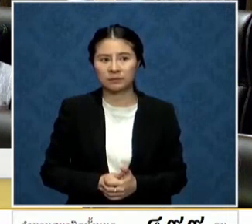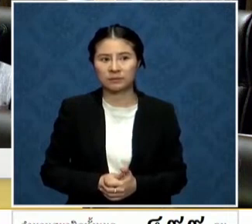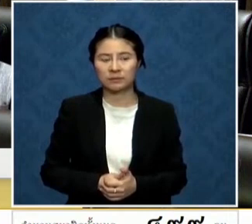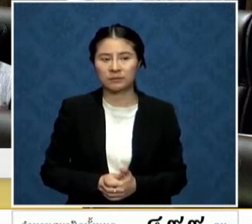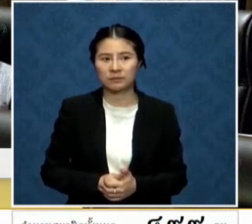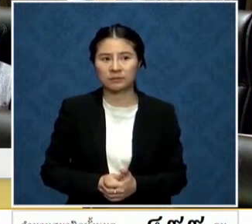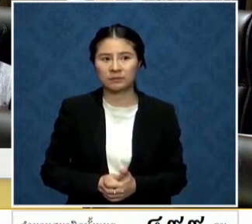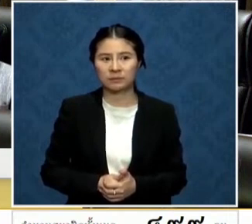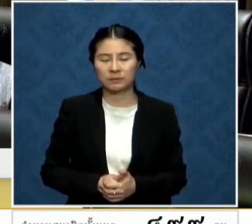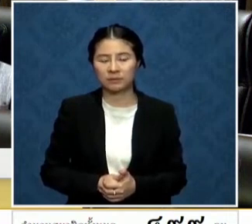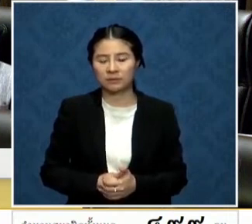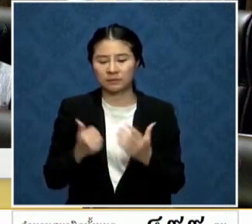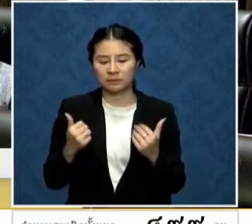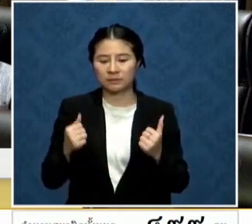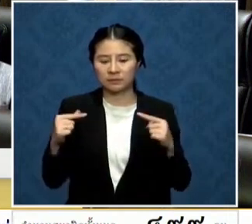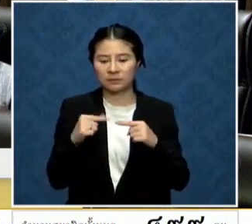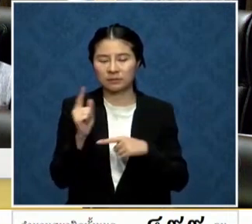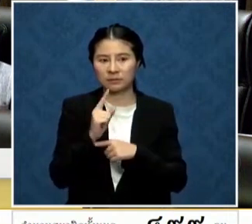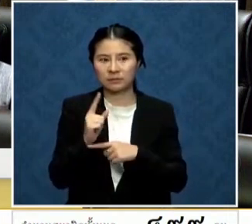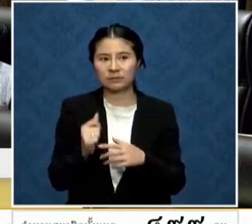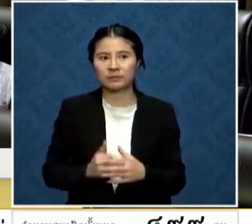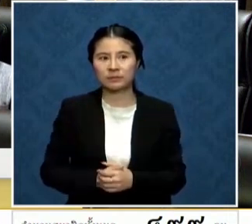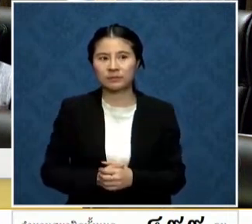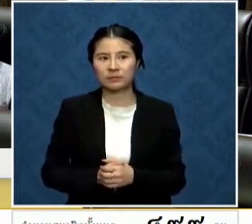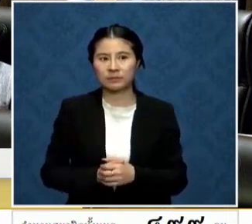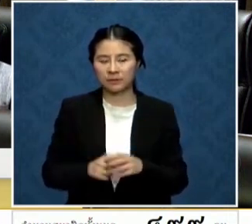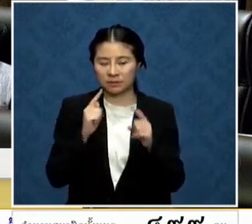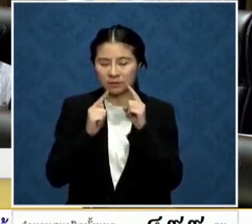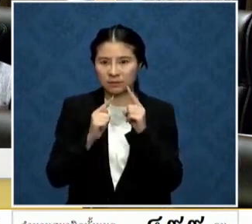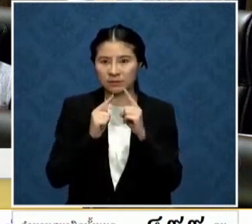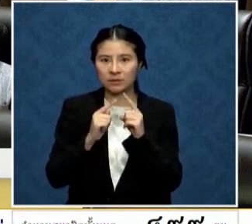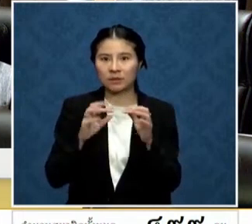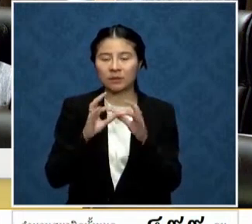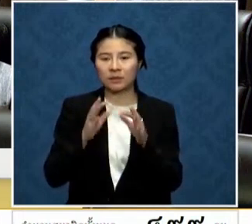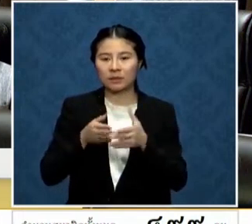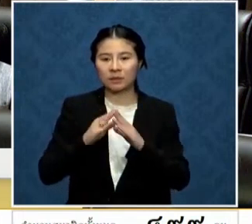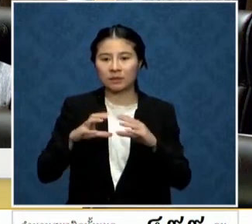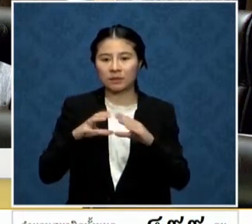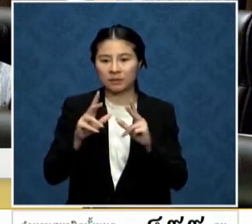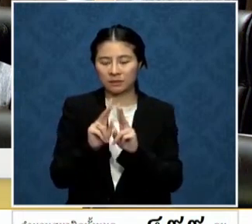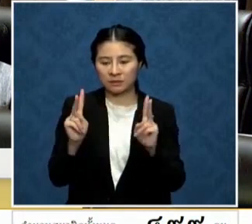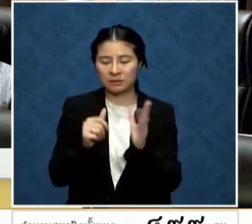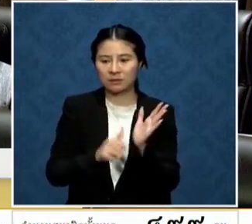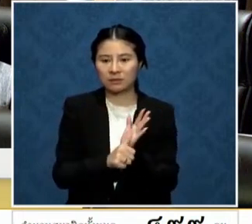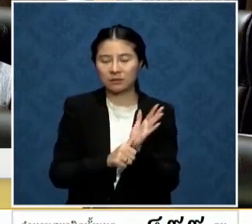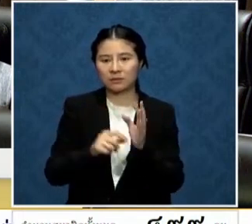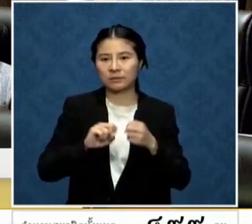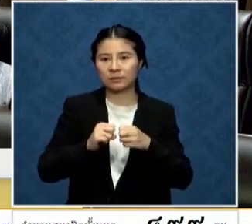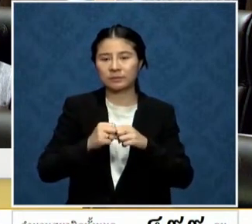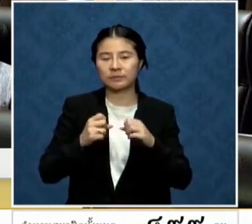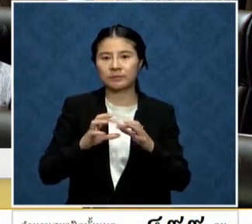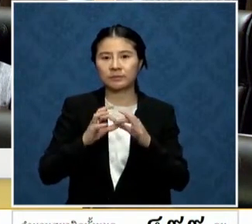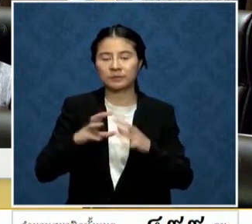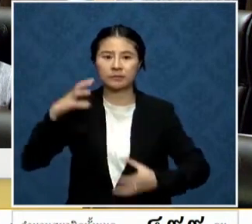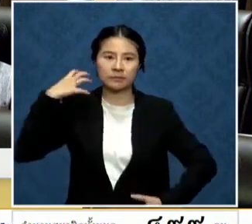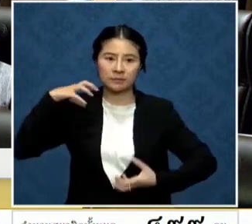ตั้งดังนั้นเผลอๆเรื่องนี้เราอาจจะต้องคุยเรื่องถ้าตั้งกรรมาธิการวิสามัญแก้ปัญหาเรื่องลิงได้เผลอๆ